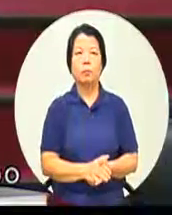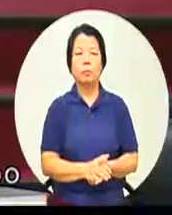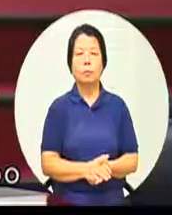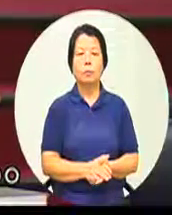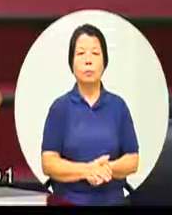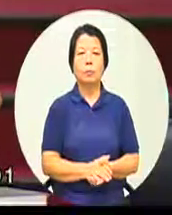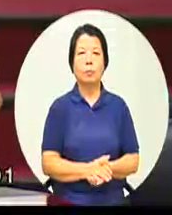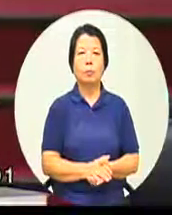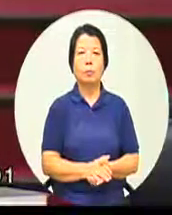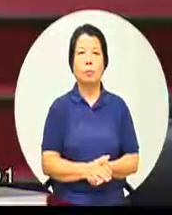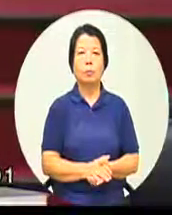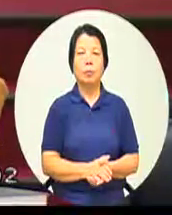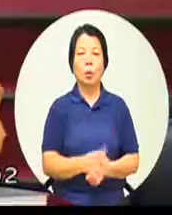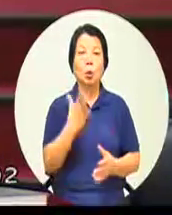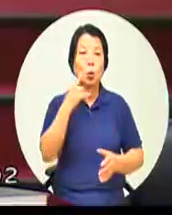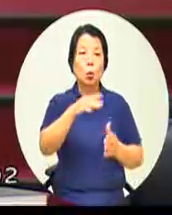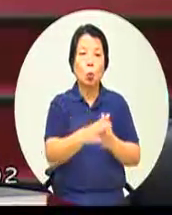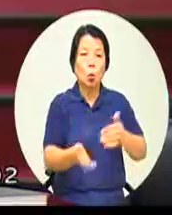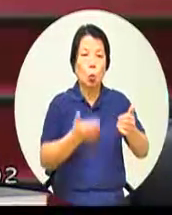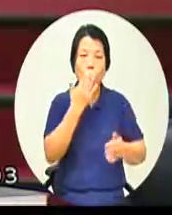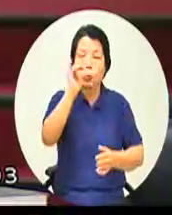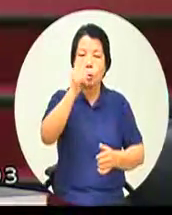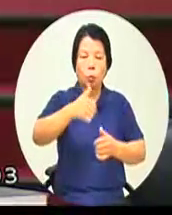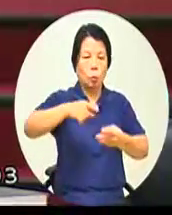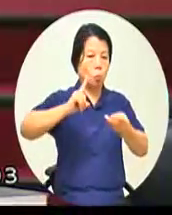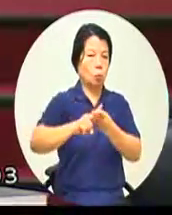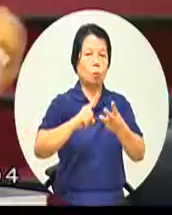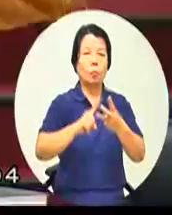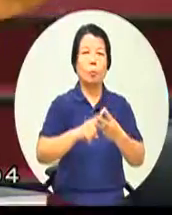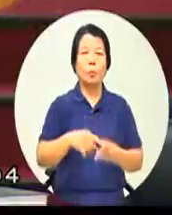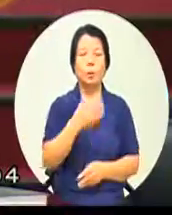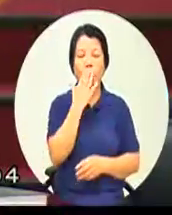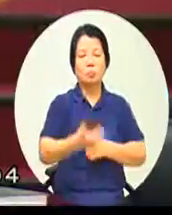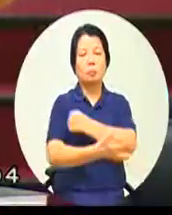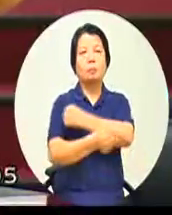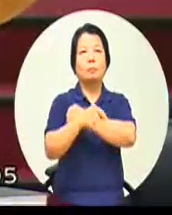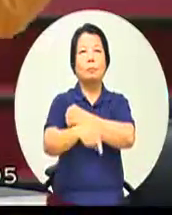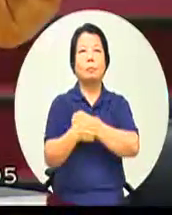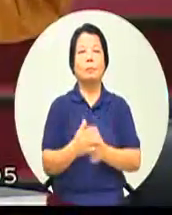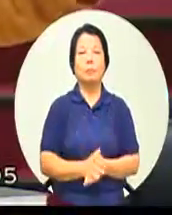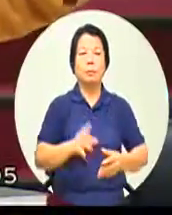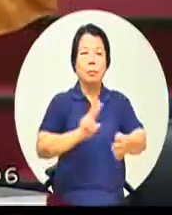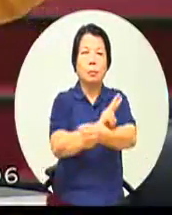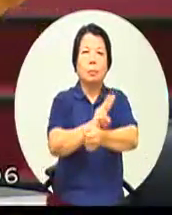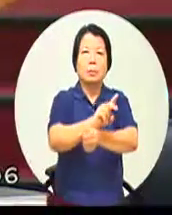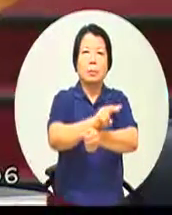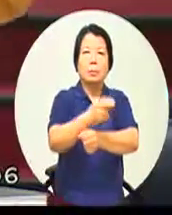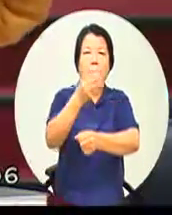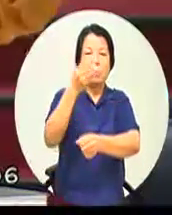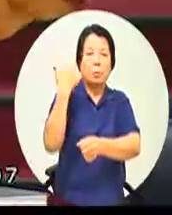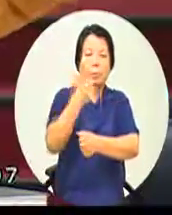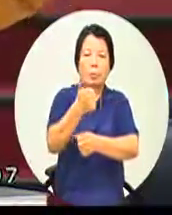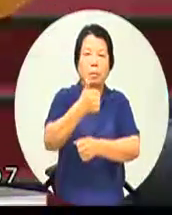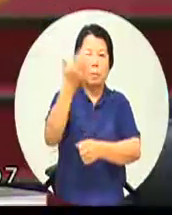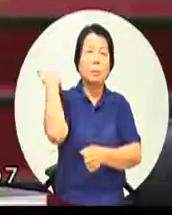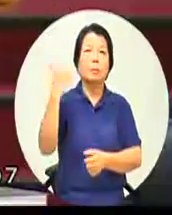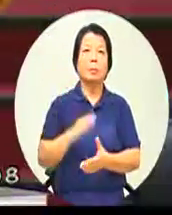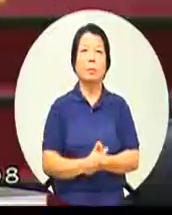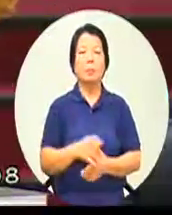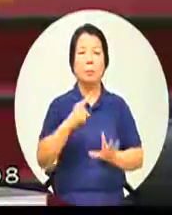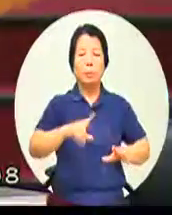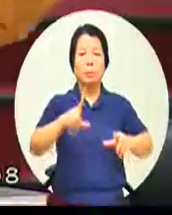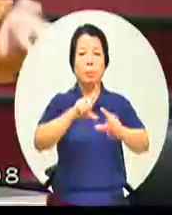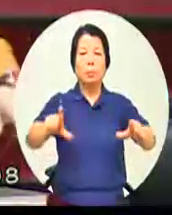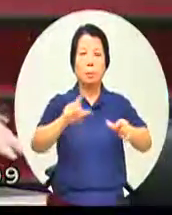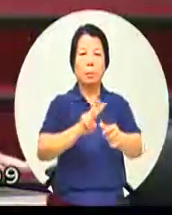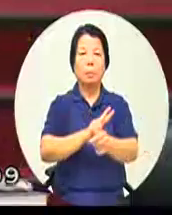者威求呢？我未甲你骗呢。咁林小鸟当时有那共款伫大南